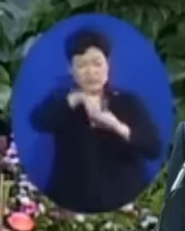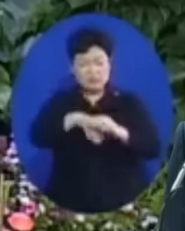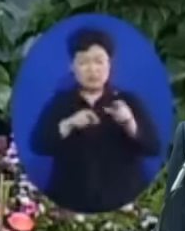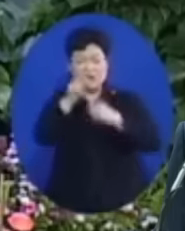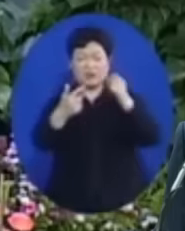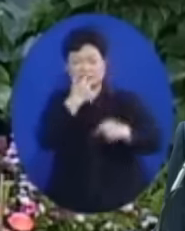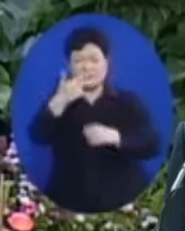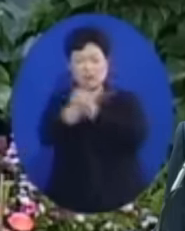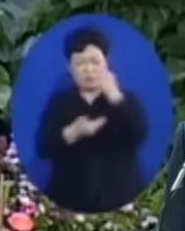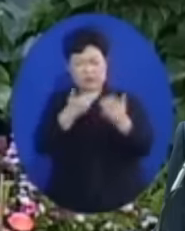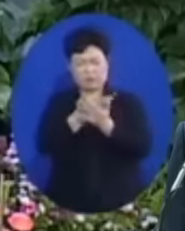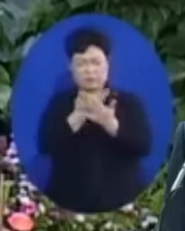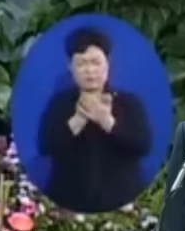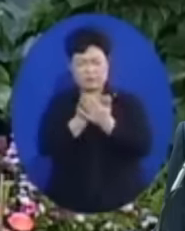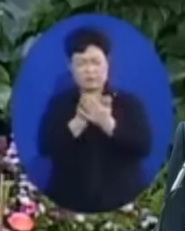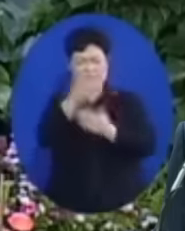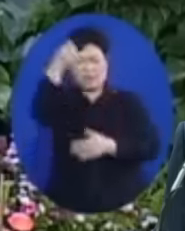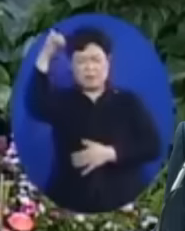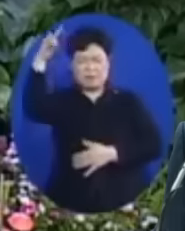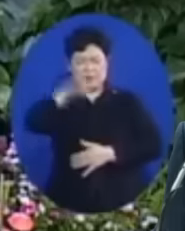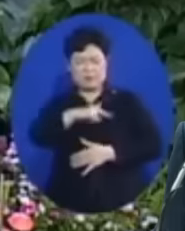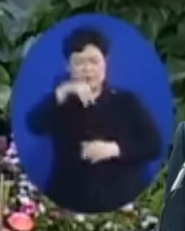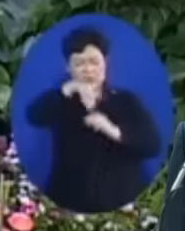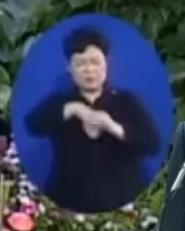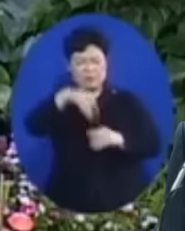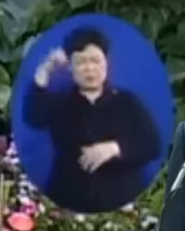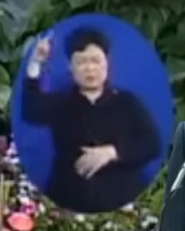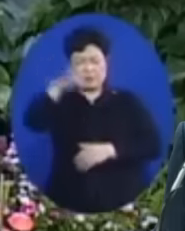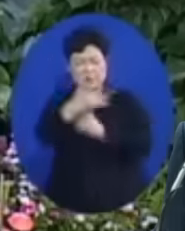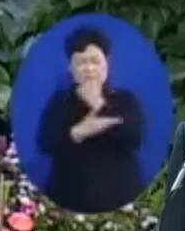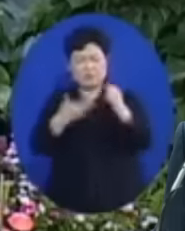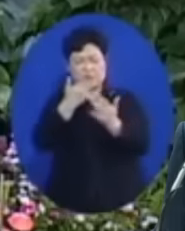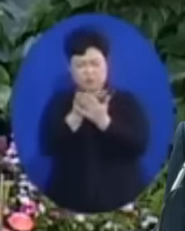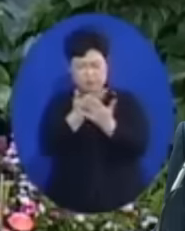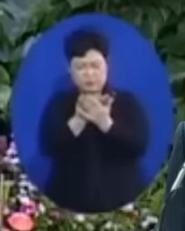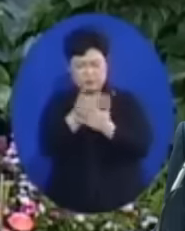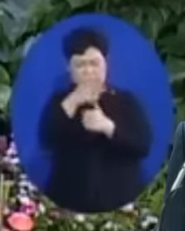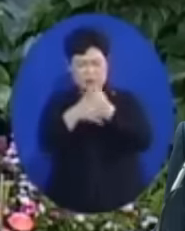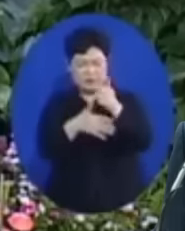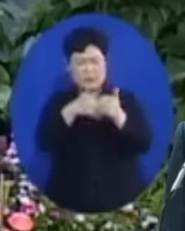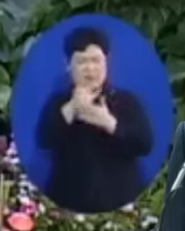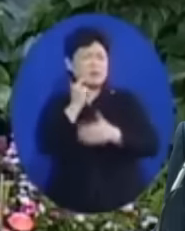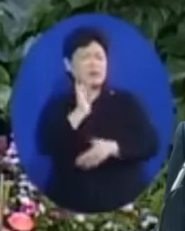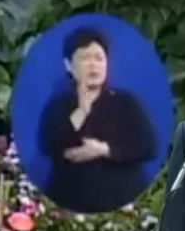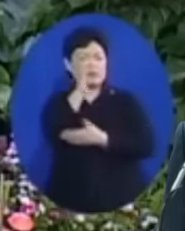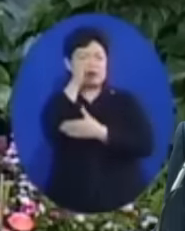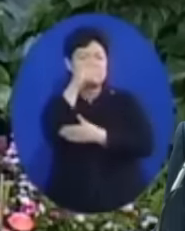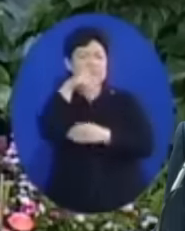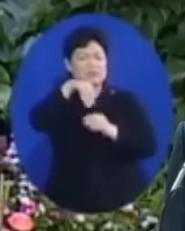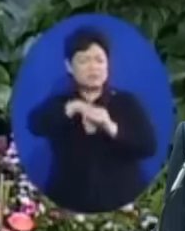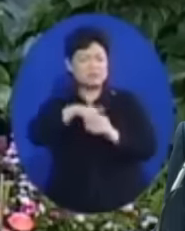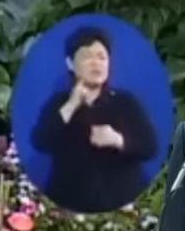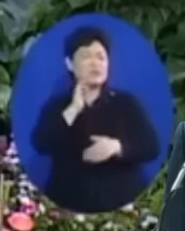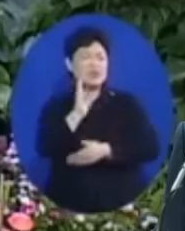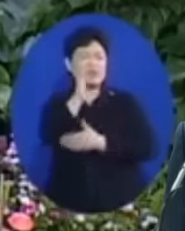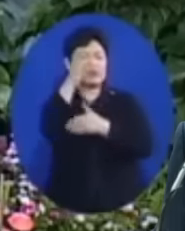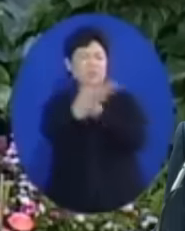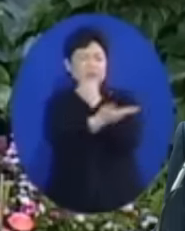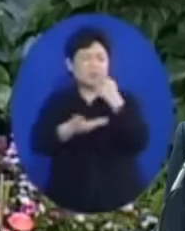하여 주시옵소서. 빛으로 심고 빛으로 거두게 하여 주시옵소서. 하나님을 영광으로 심고 영광으로 거두는